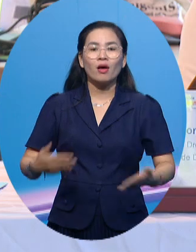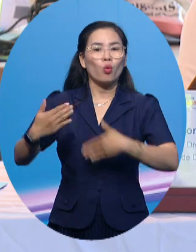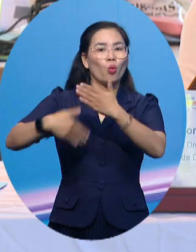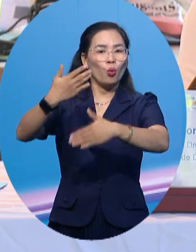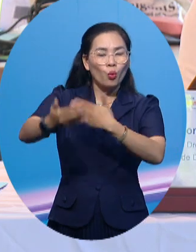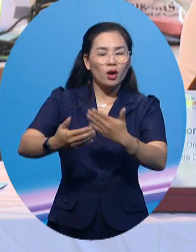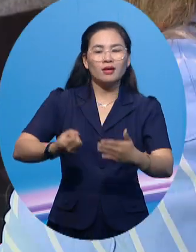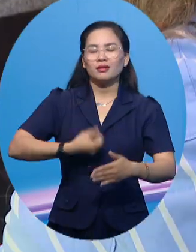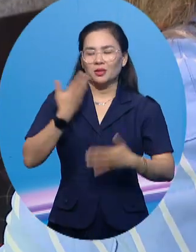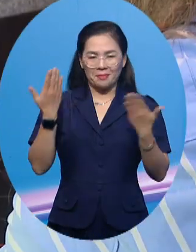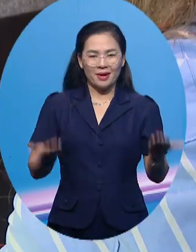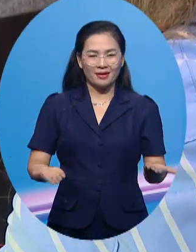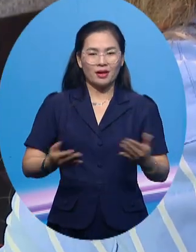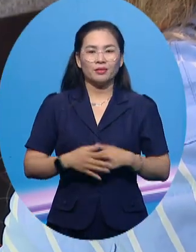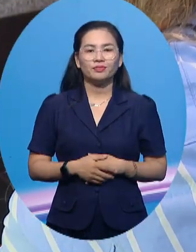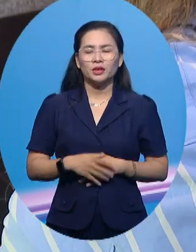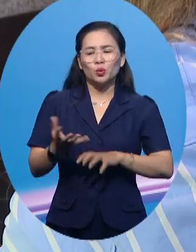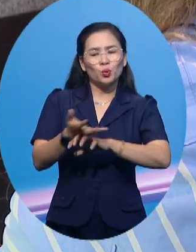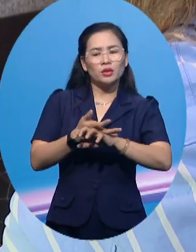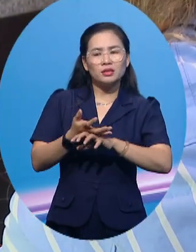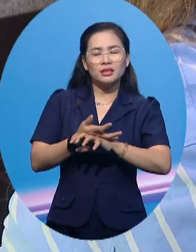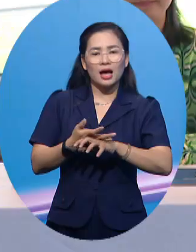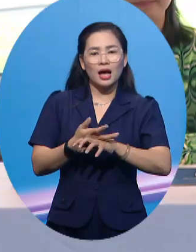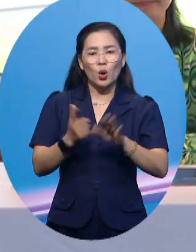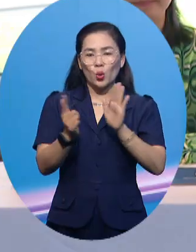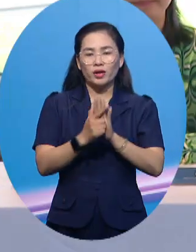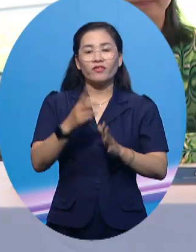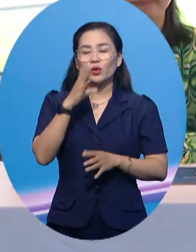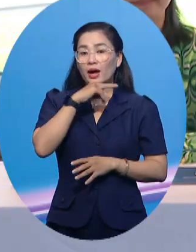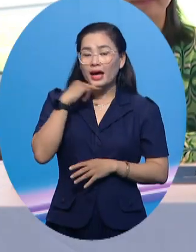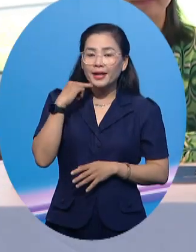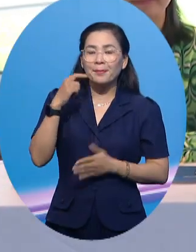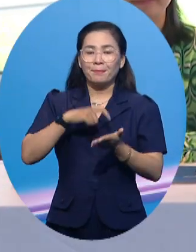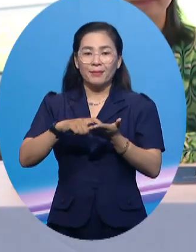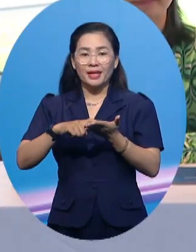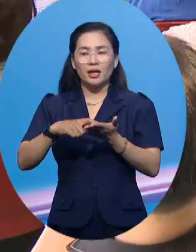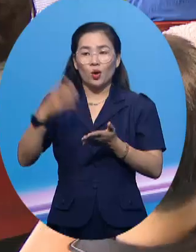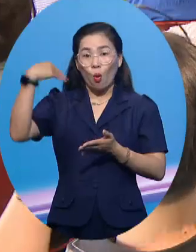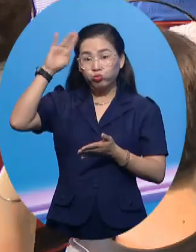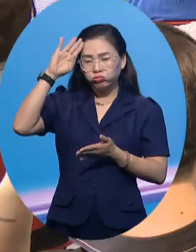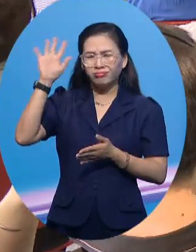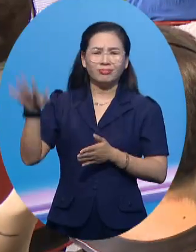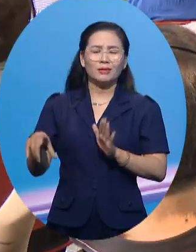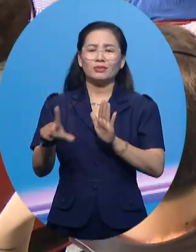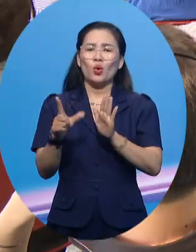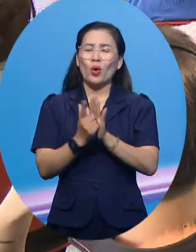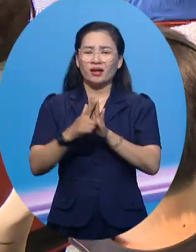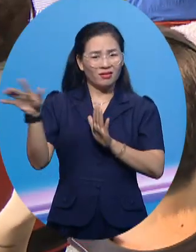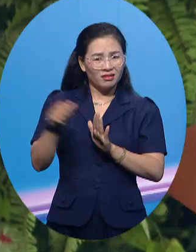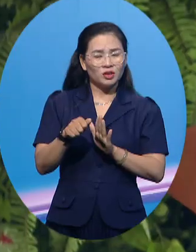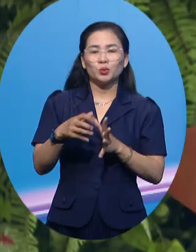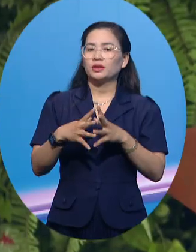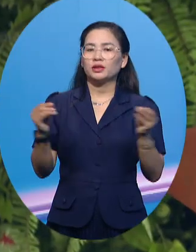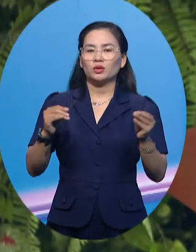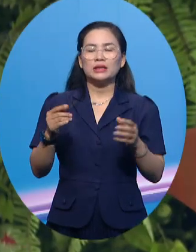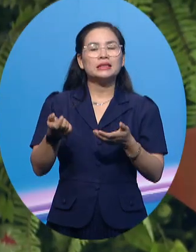hiệu quả trong đời sống hiện nay. Ở các quốc gia theo hệ thống thông luật như Anh, Mỹ, Úc, tín thác không những được dùng như một công cụ hữu hiệu để xử